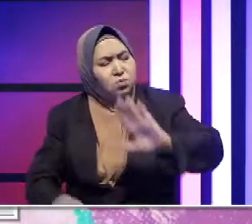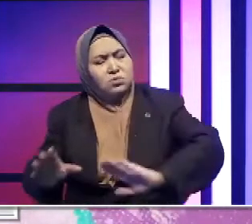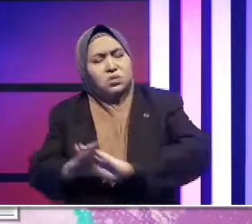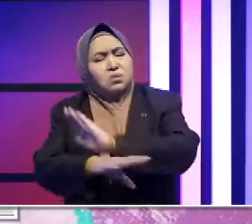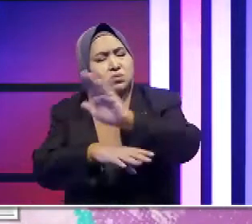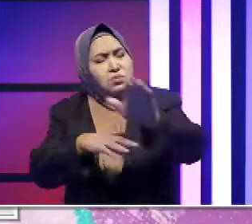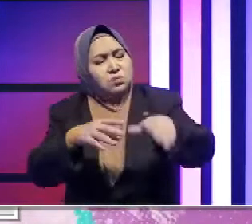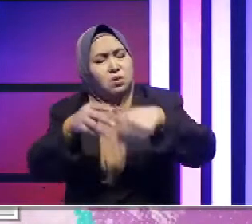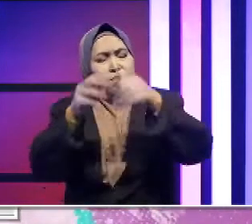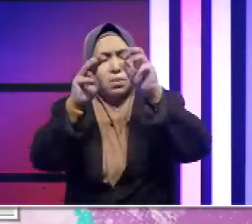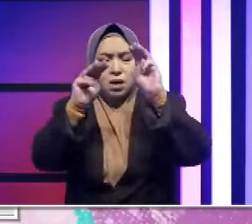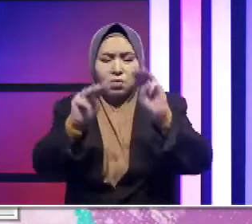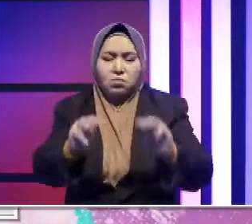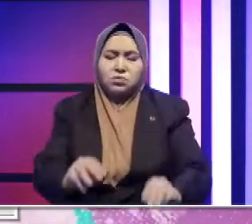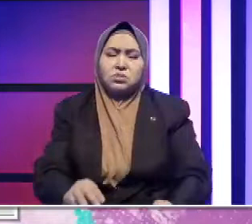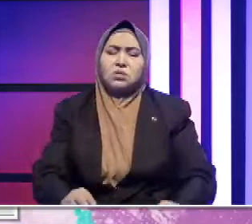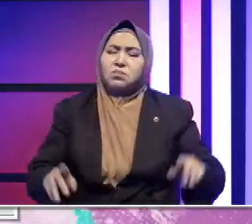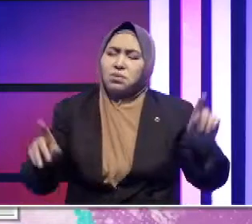وإنهم